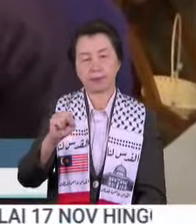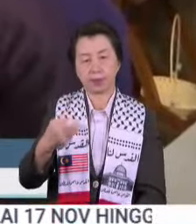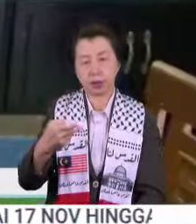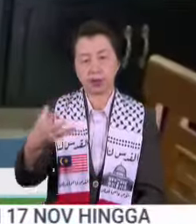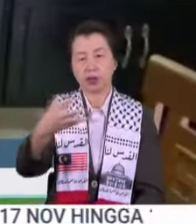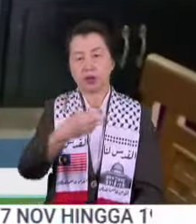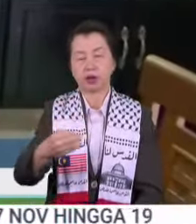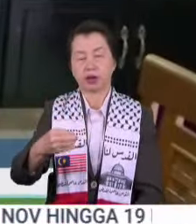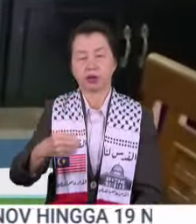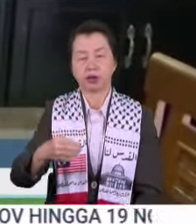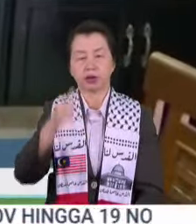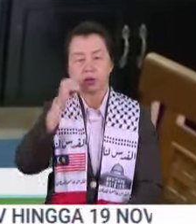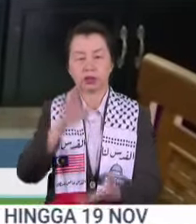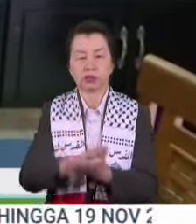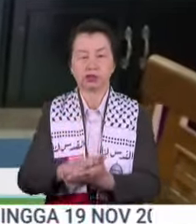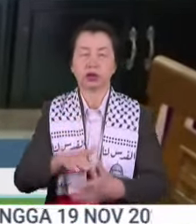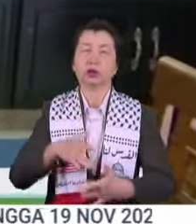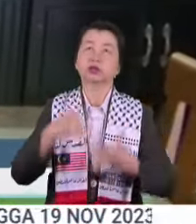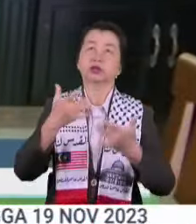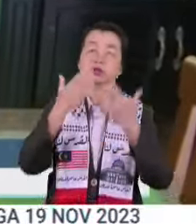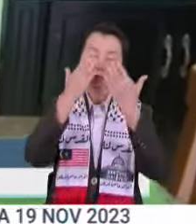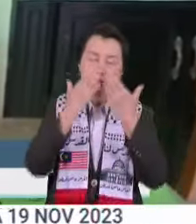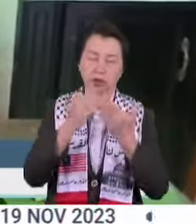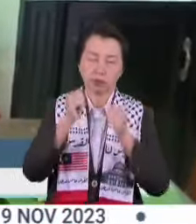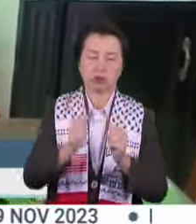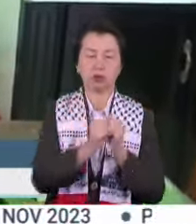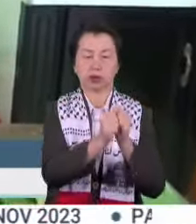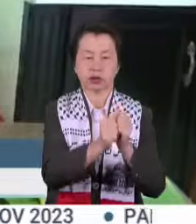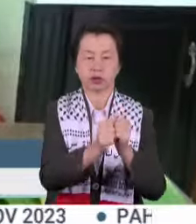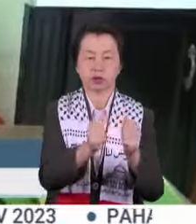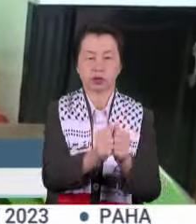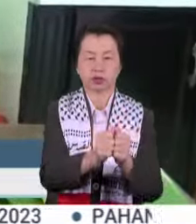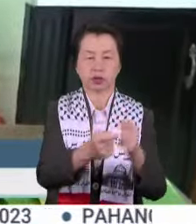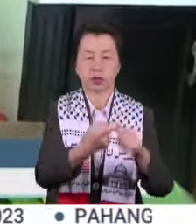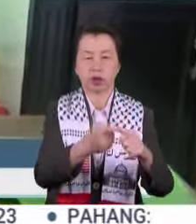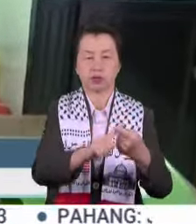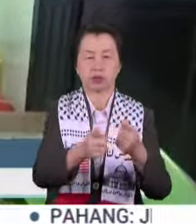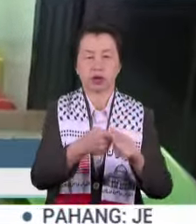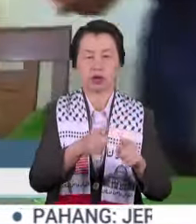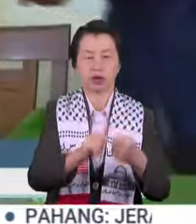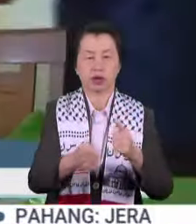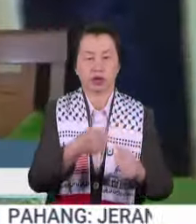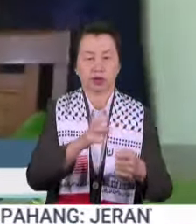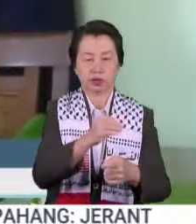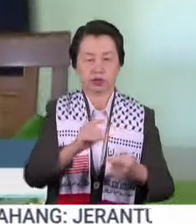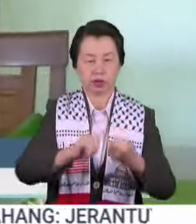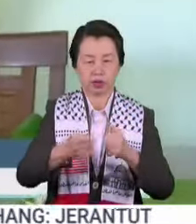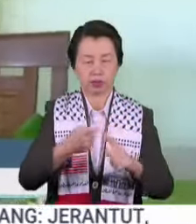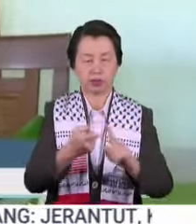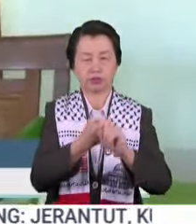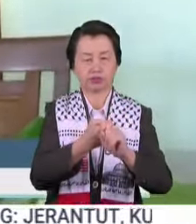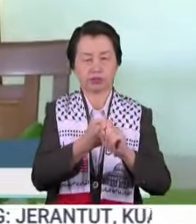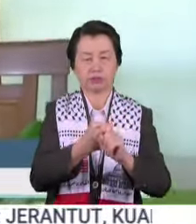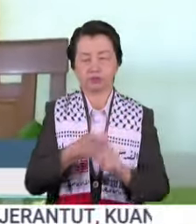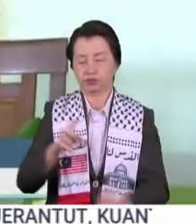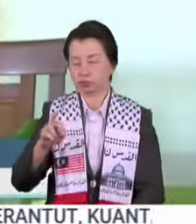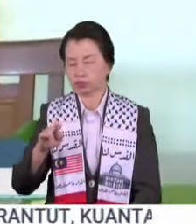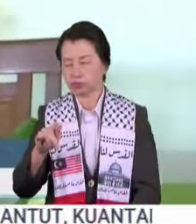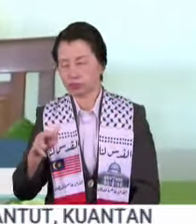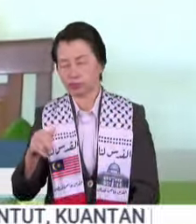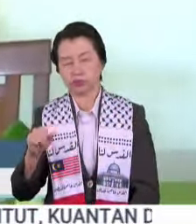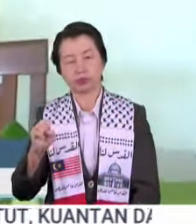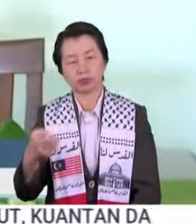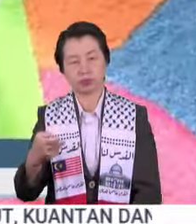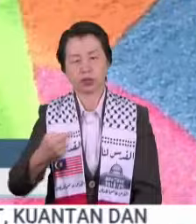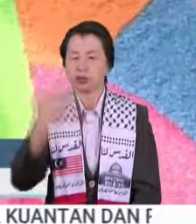menzahirkan rasa syukur dapat berkumpul bersama dengan rakan-rakan sekerja dan sahabat Handai menurut ramish seperti